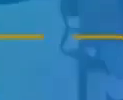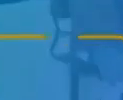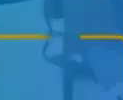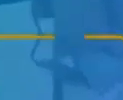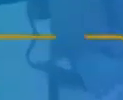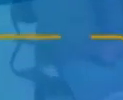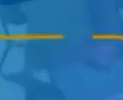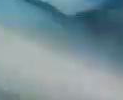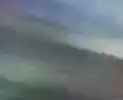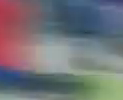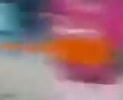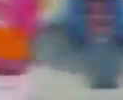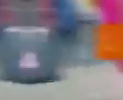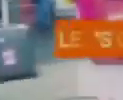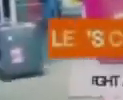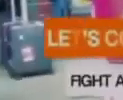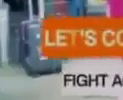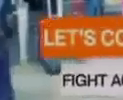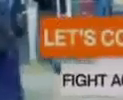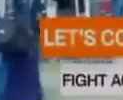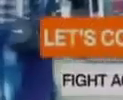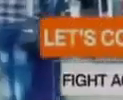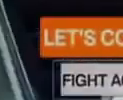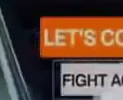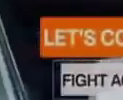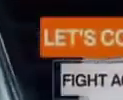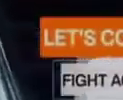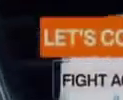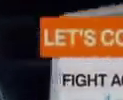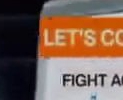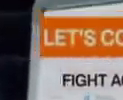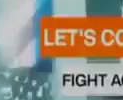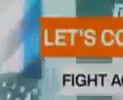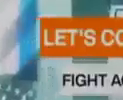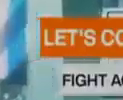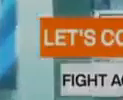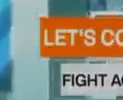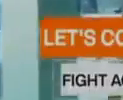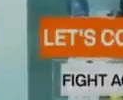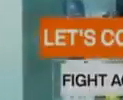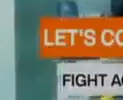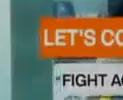bhi. Let's continue our fight against COVID-19.